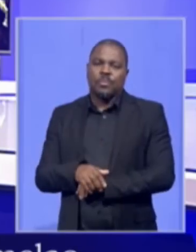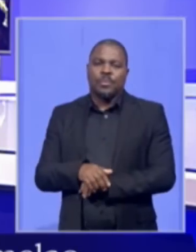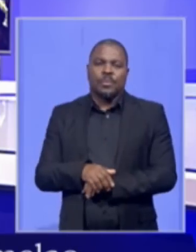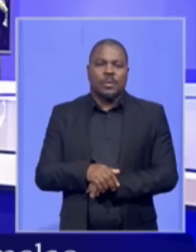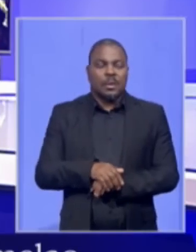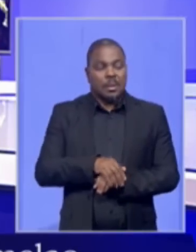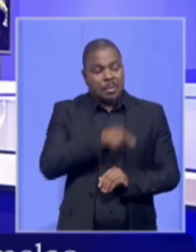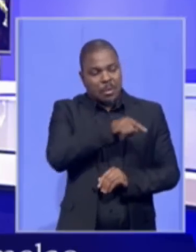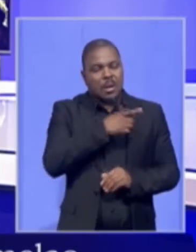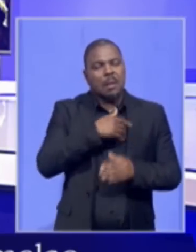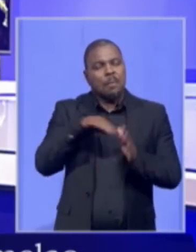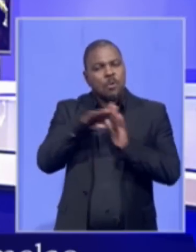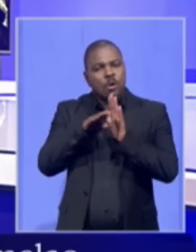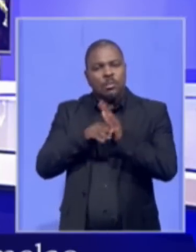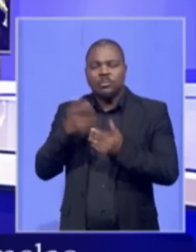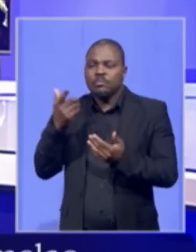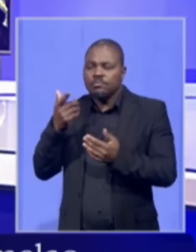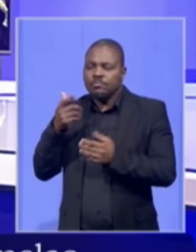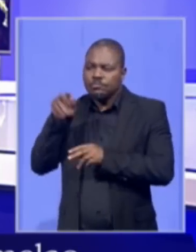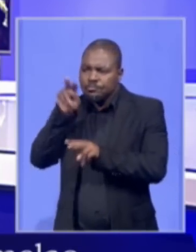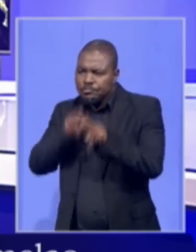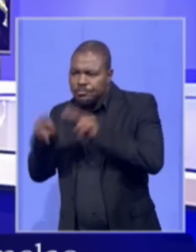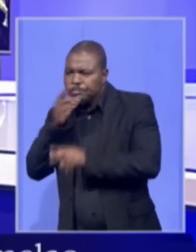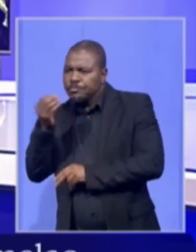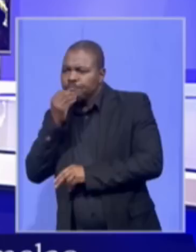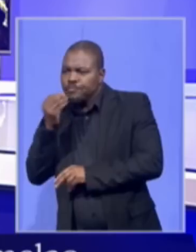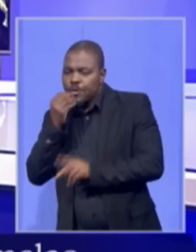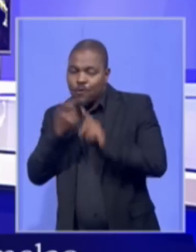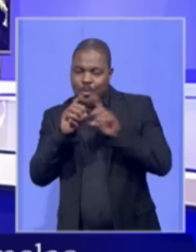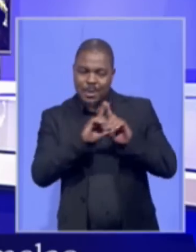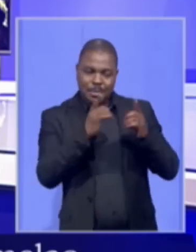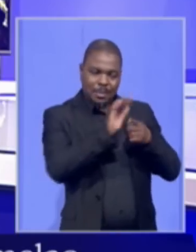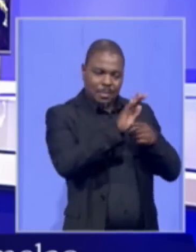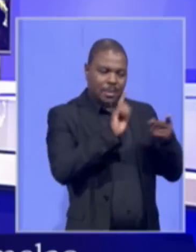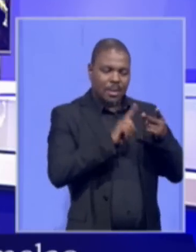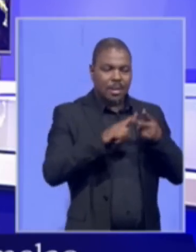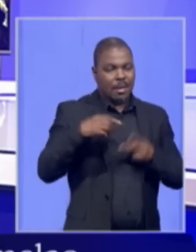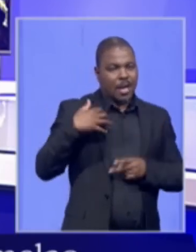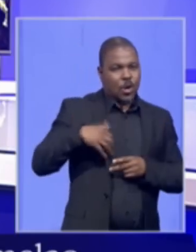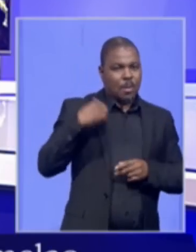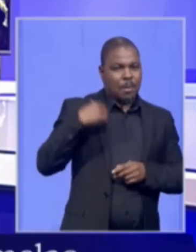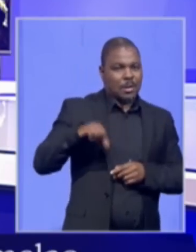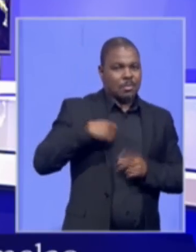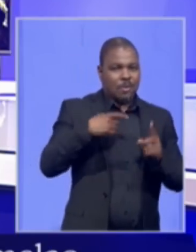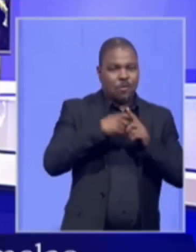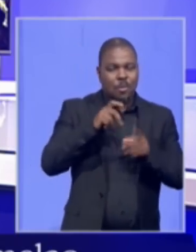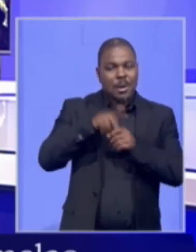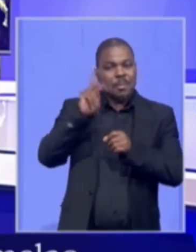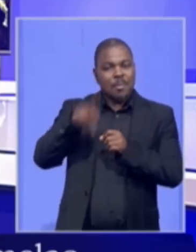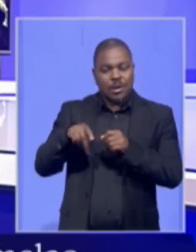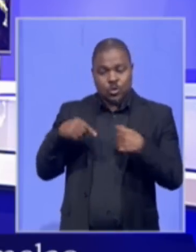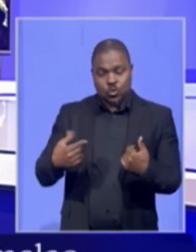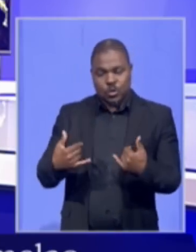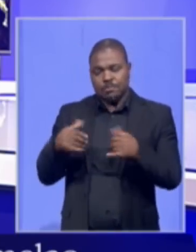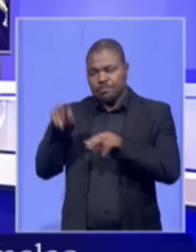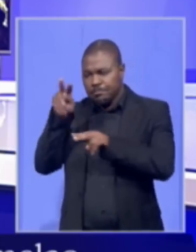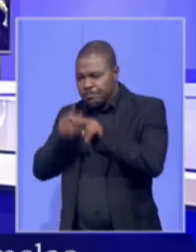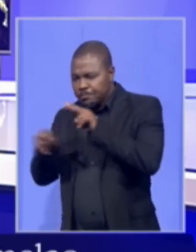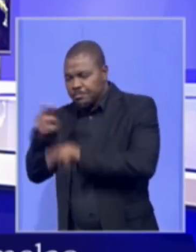latela lesolo la go lekola dijo ke bašomi ba kgoro yeo le ba mmasepala wa Ekurhuleni ka Kempton Park le